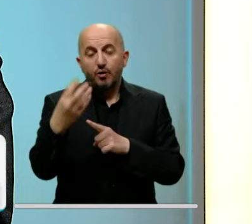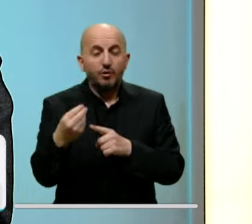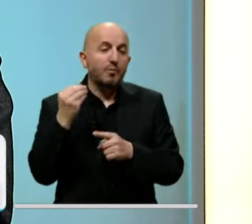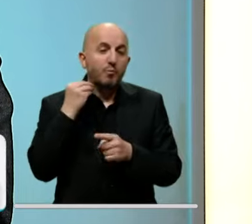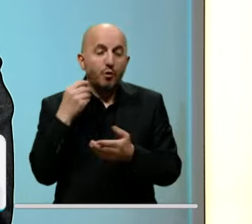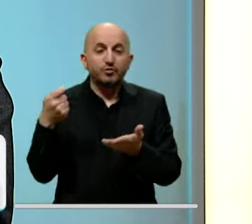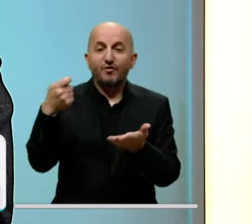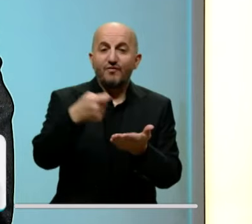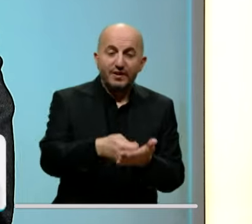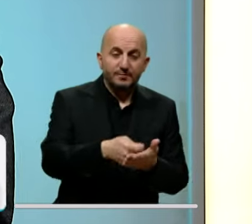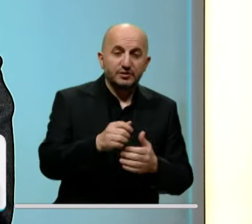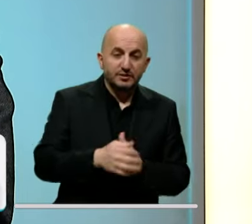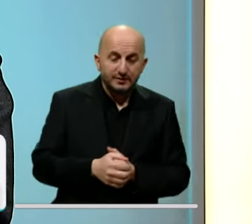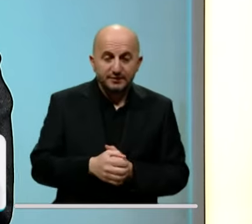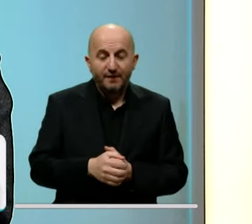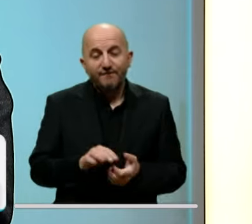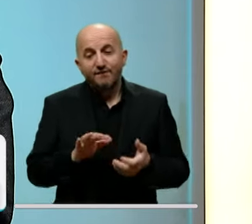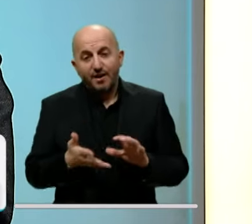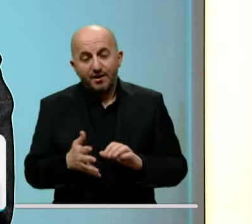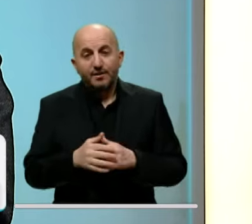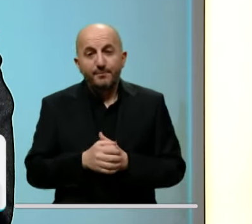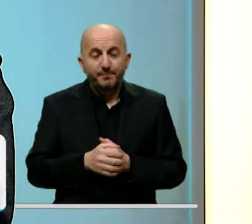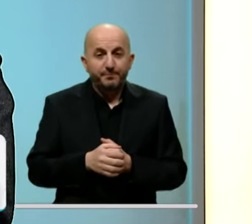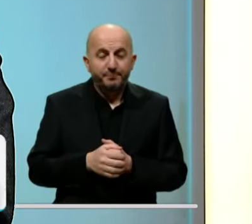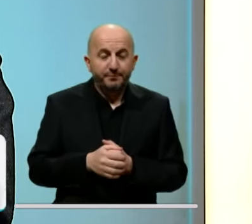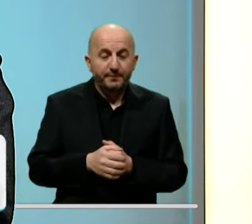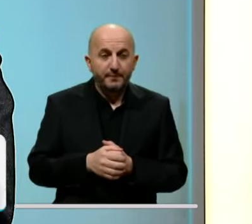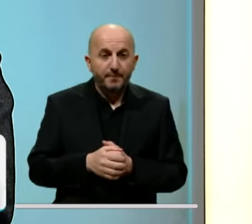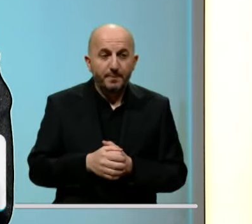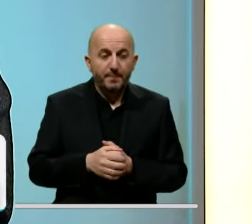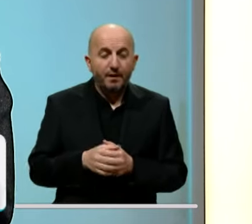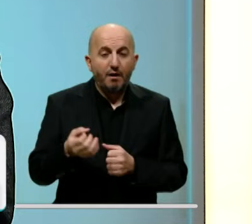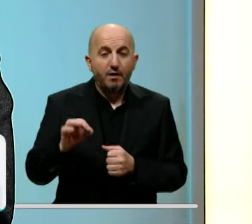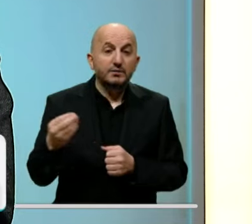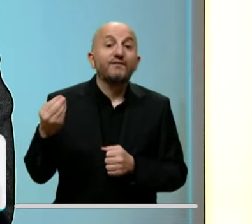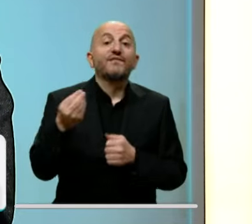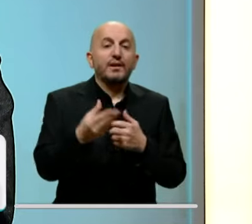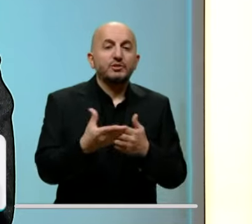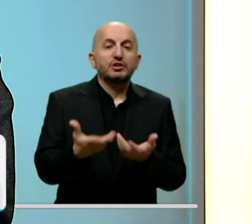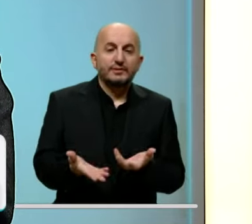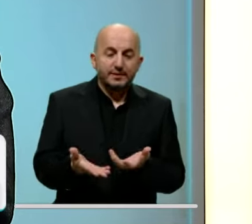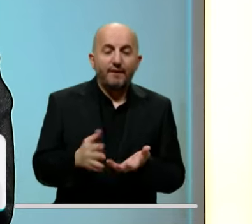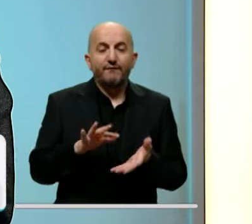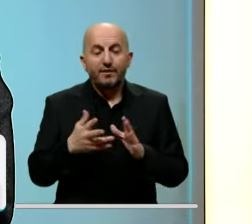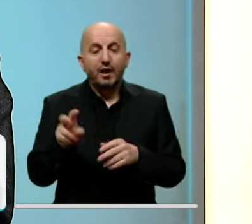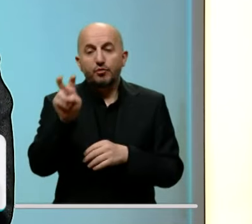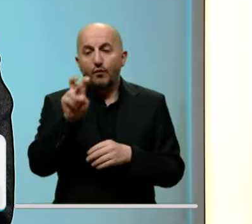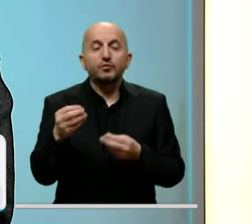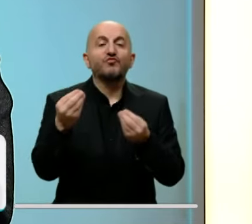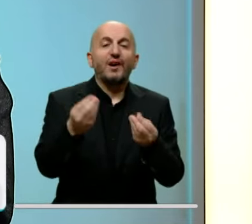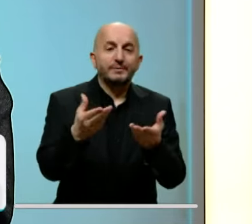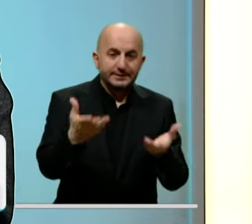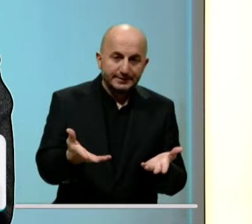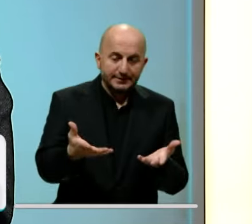borçlanmış ise ya da Eee altın vermişse veya döviz vermişse